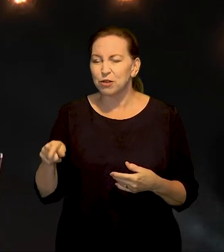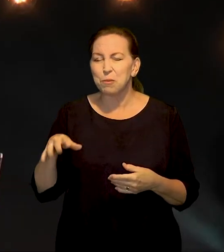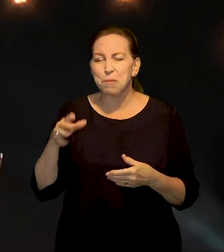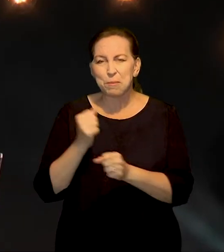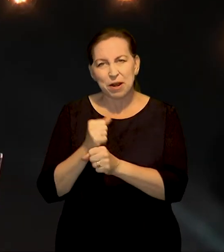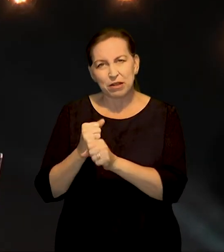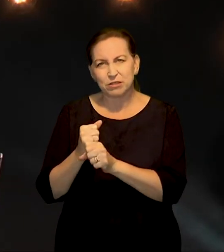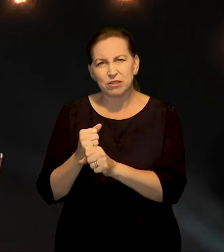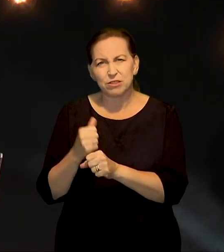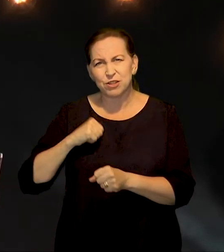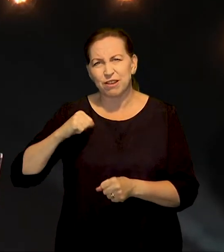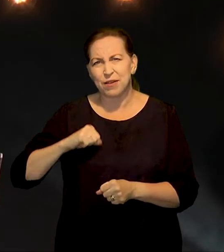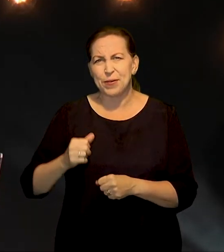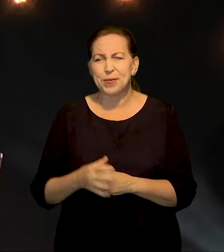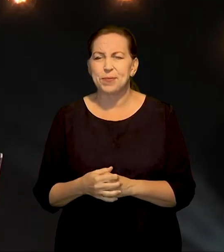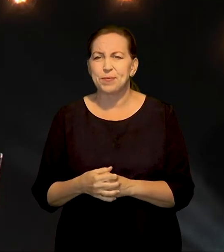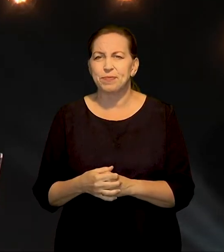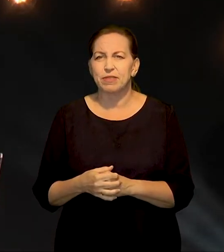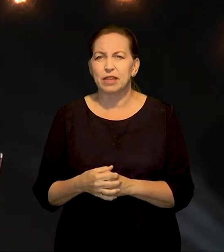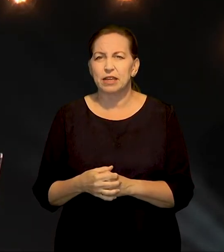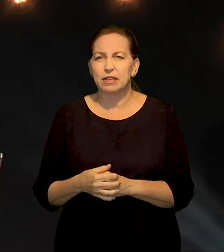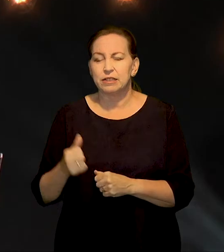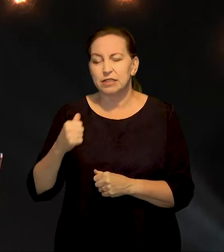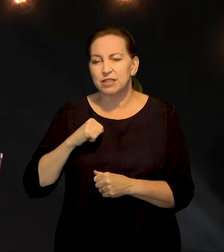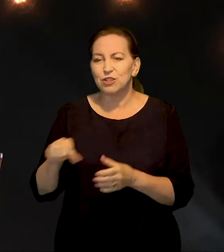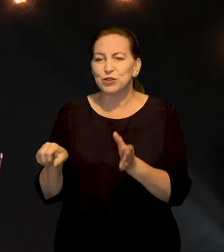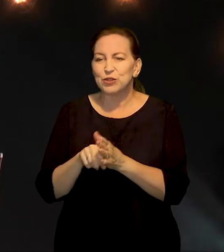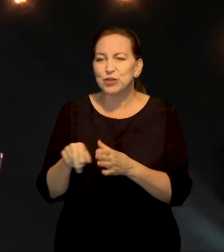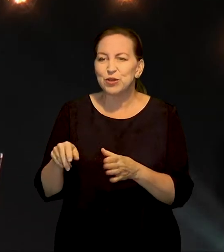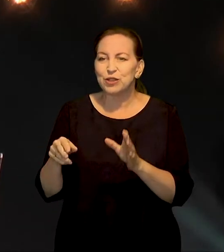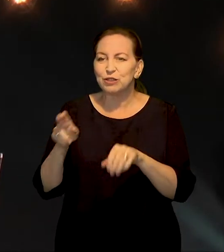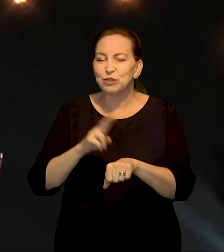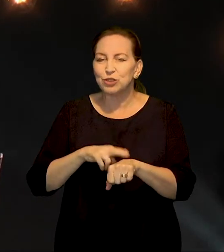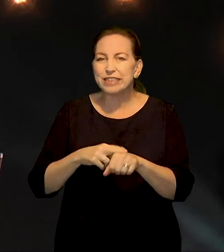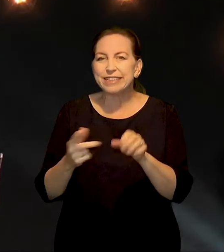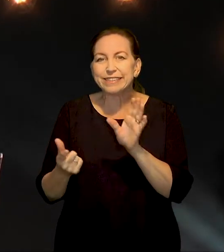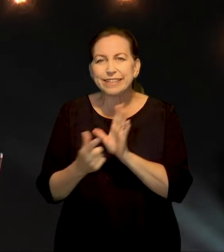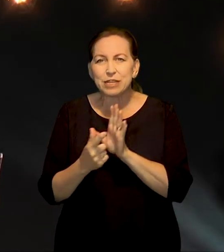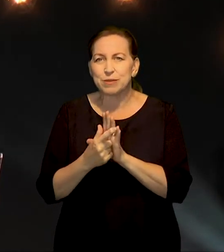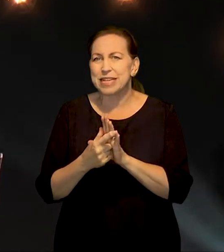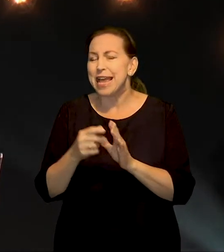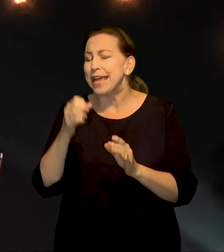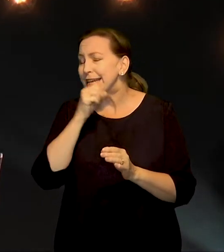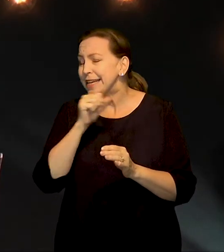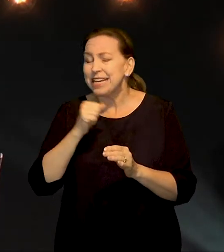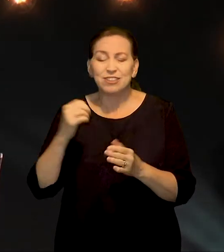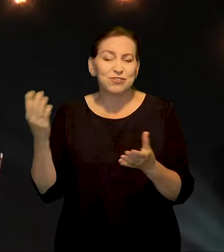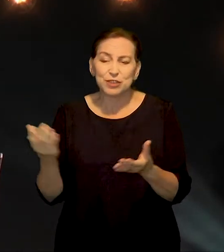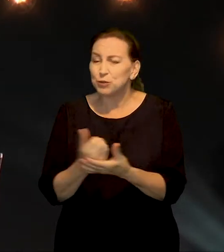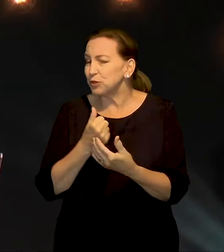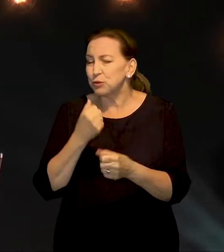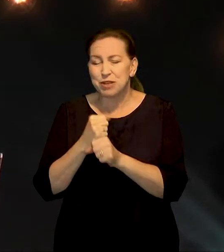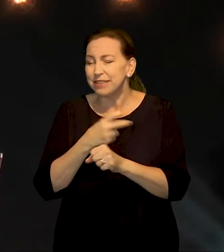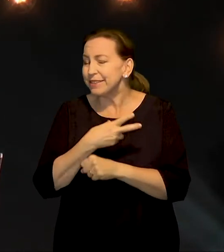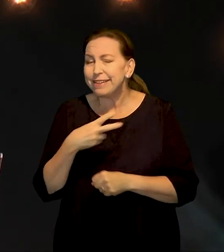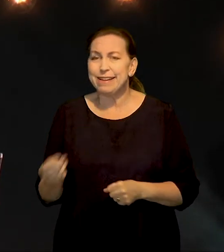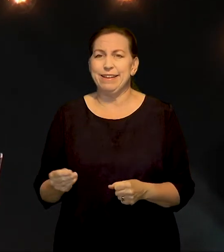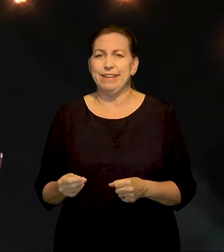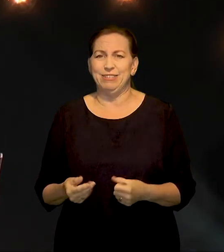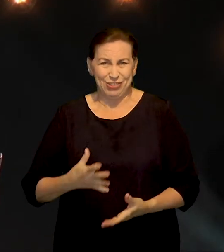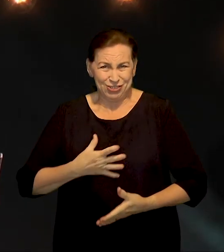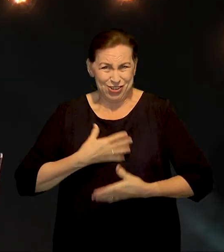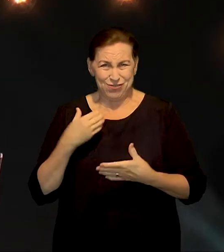tak. Niektórzy z nas chcieliby mieć takiego szefa, że idziemy na godzinę do pracy i dostajemy całą dniówkę.